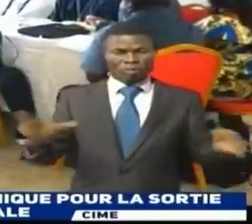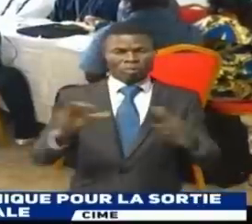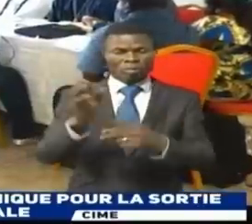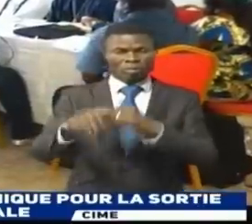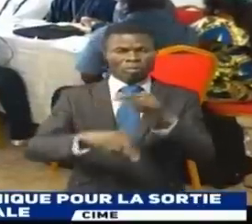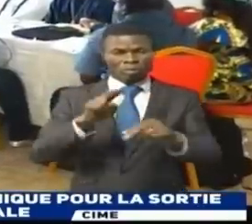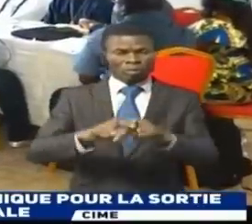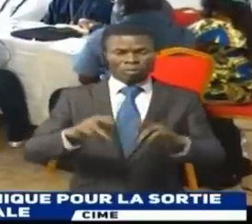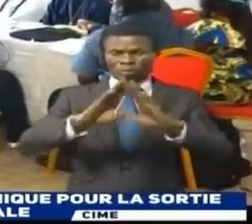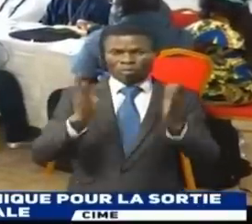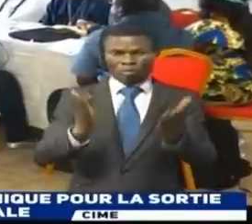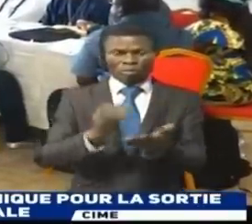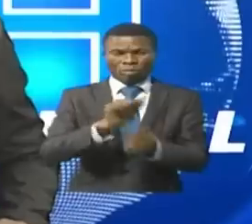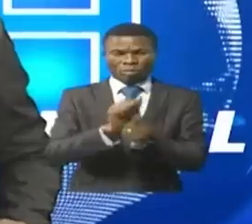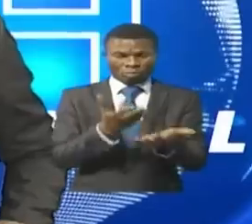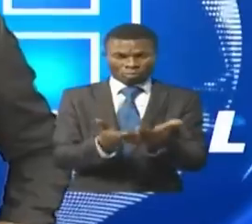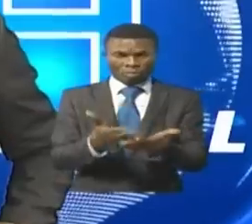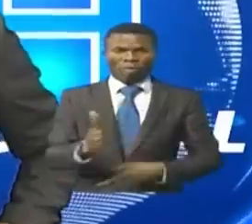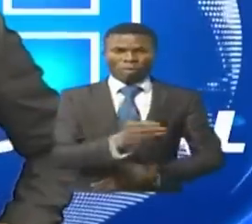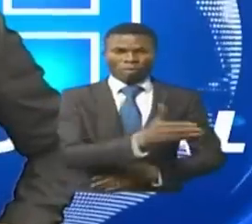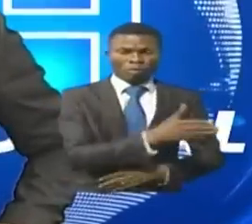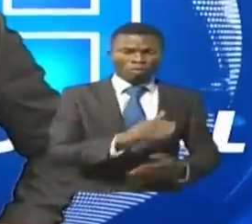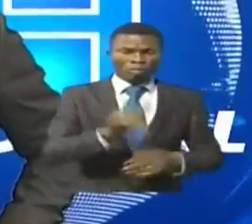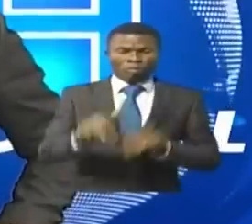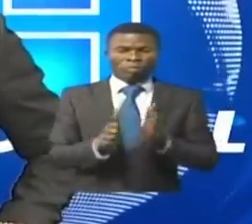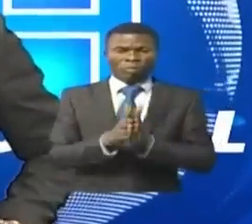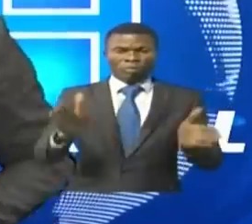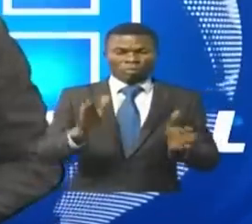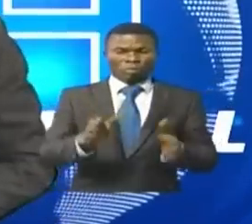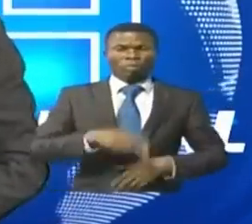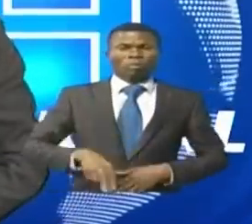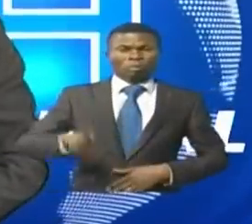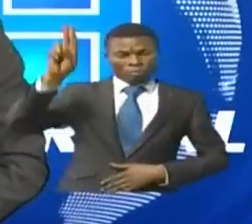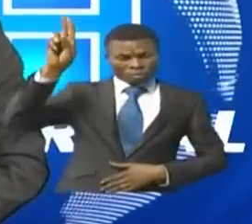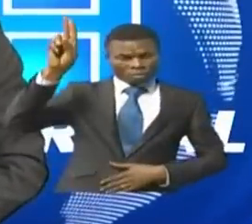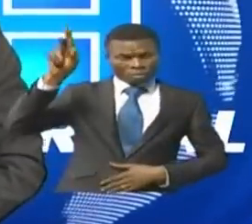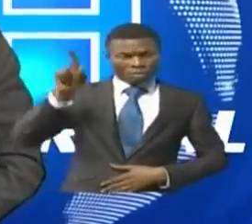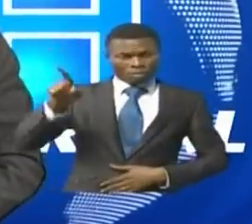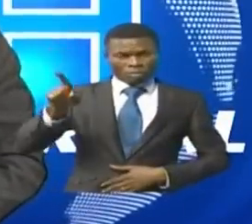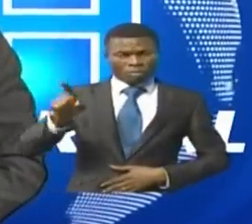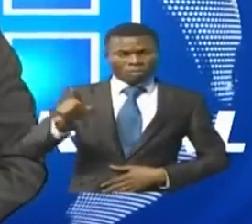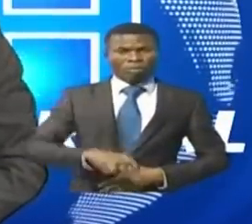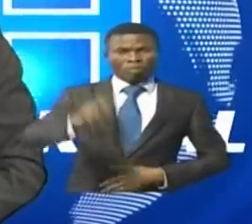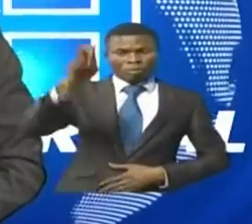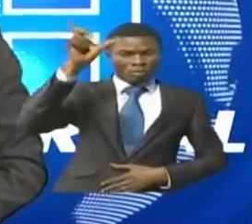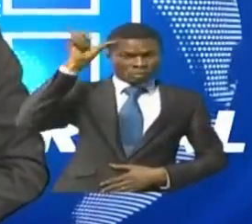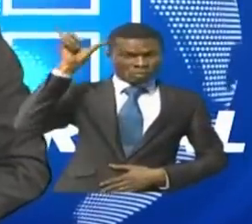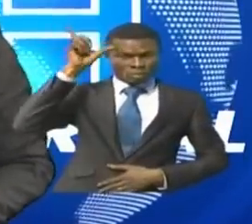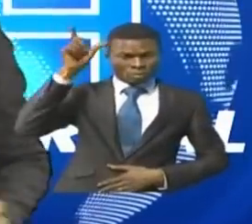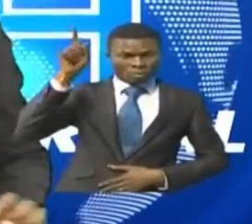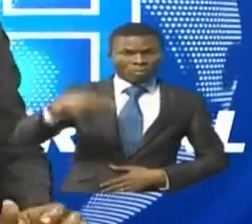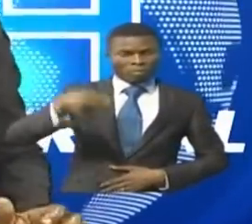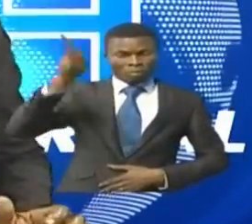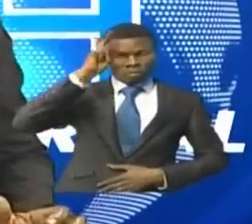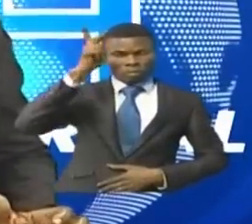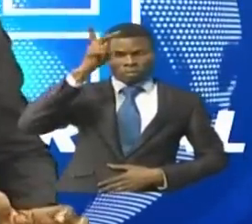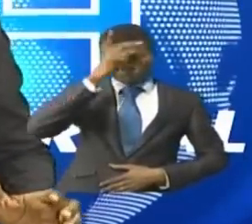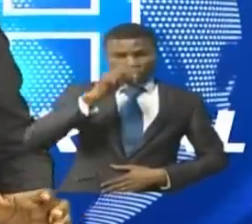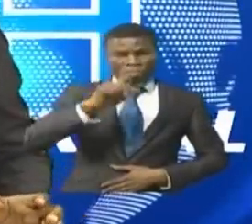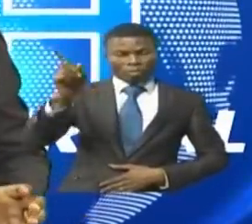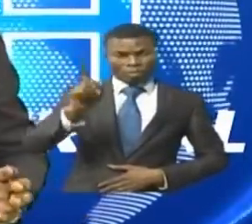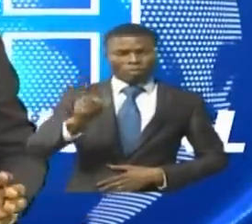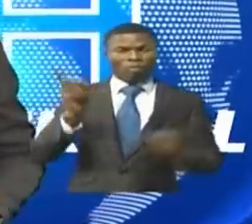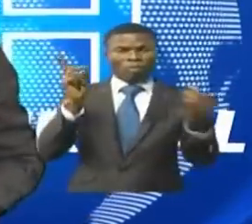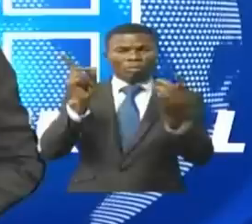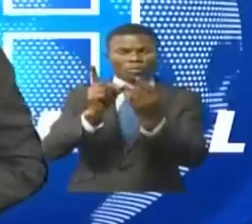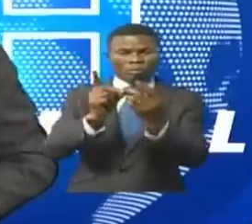nationale autour du processus. Le secrétaire général de l'UDPS, Augustin Kabuya, séjourne à Lubumbashi dans la province du Haut-Katanga. Il est allé rapprocher